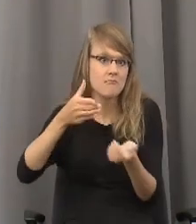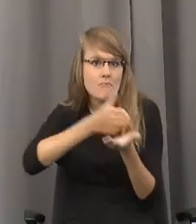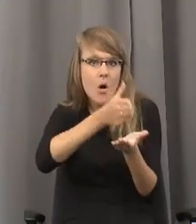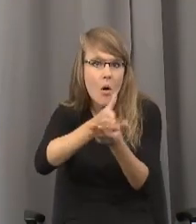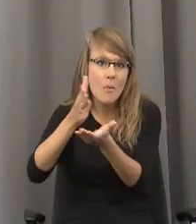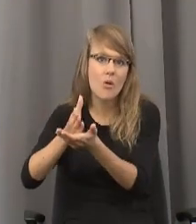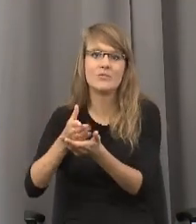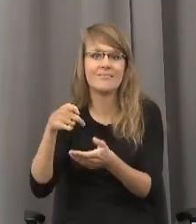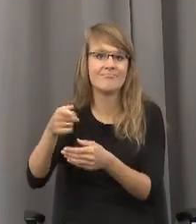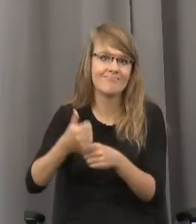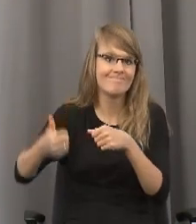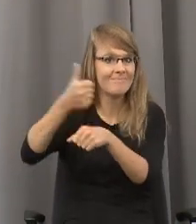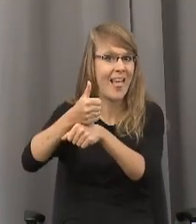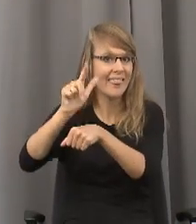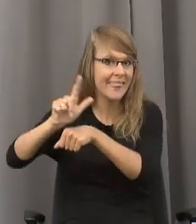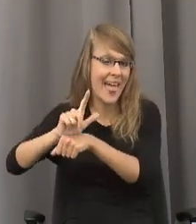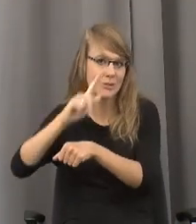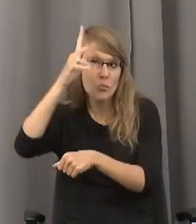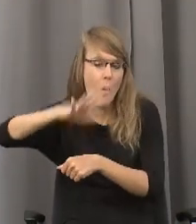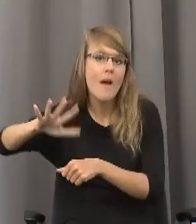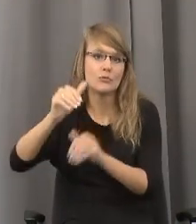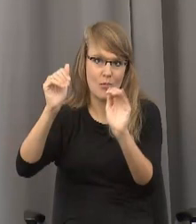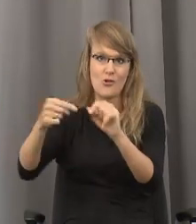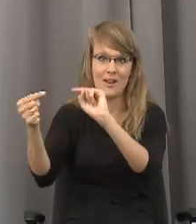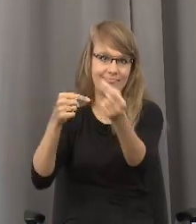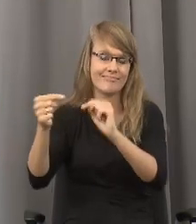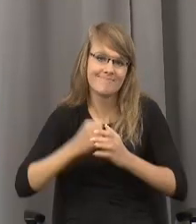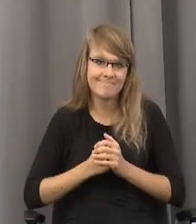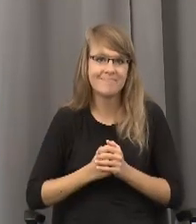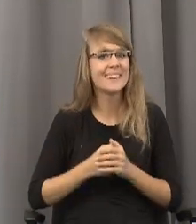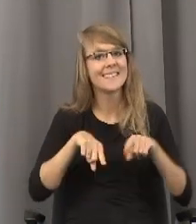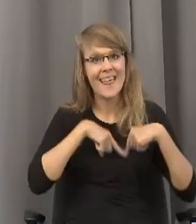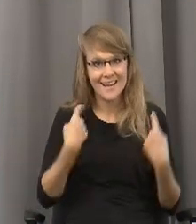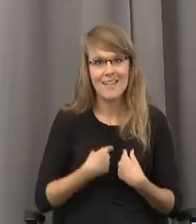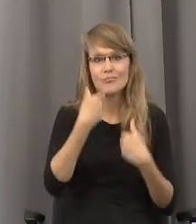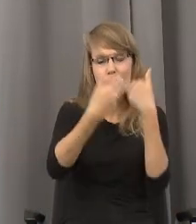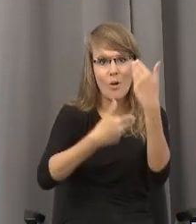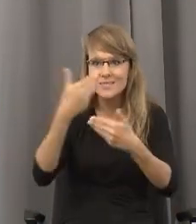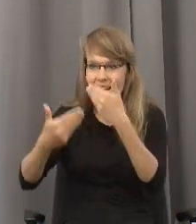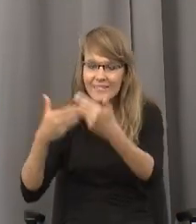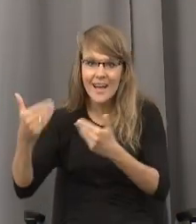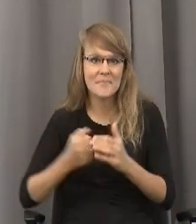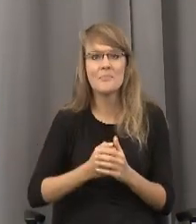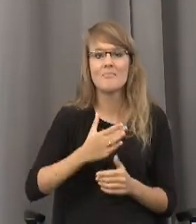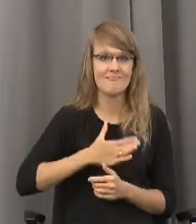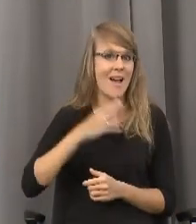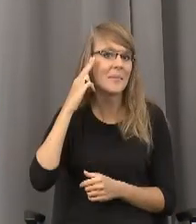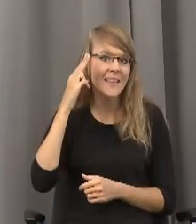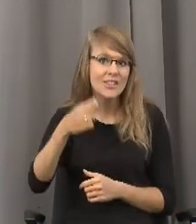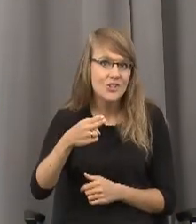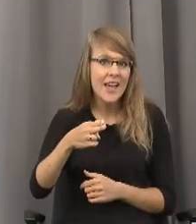liderami społecznymi. Serdecznie jeszcze raz Państwa pozdrawiamy i mamy nadzieję,